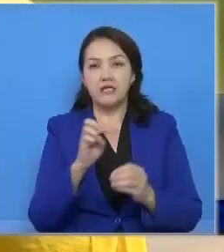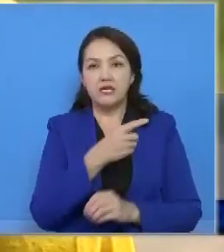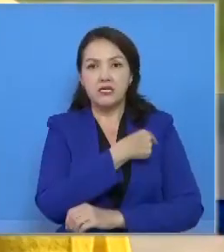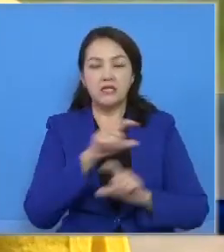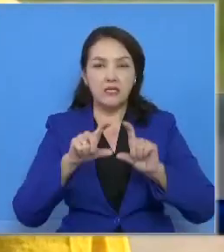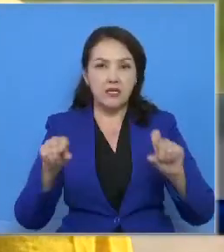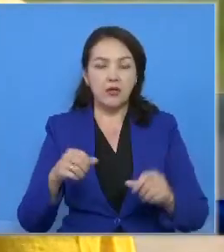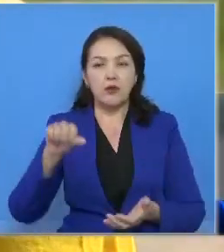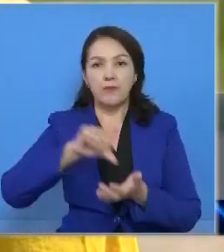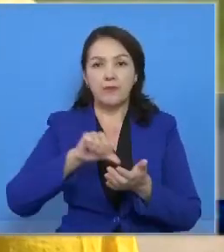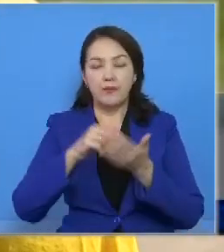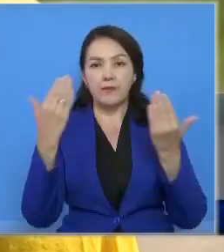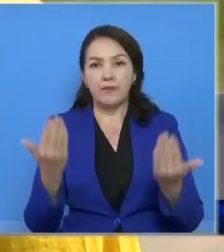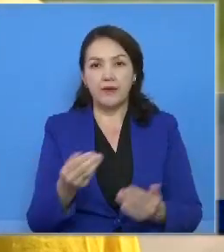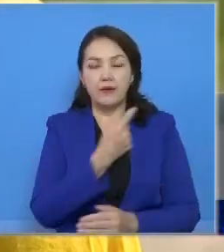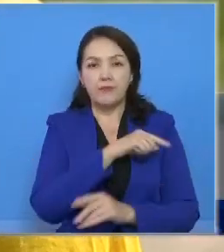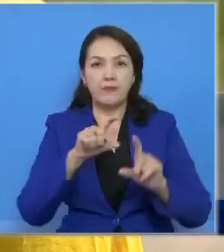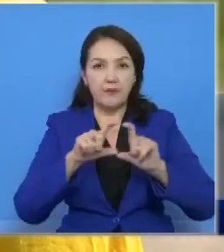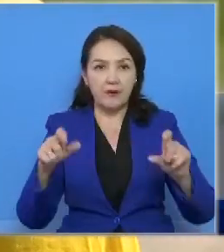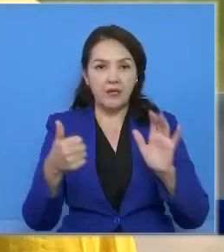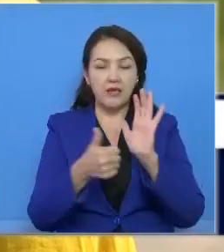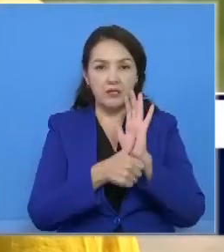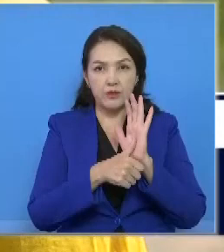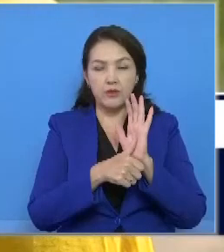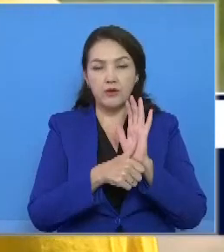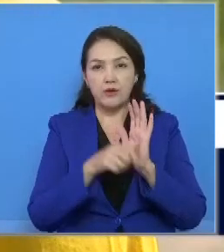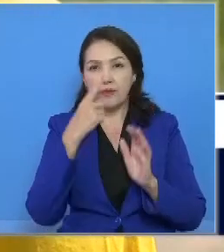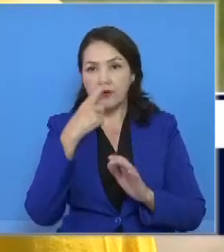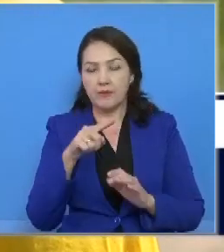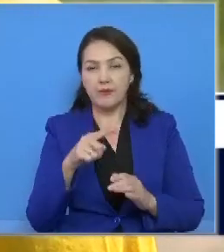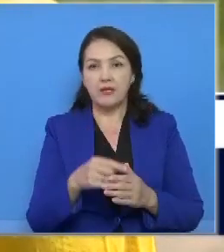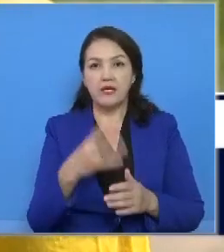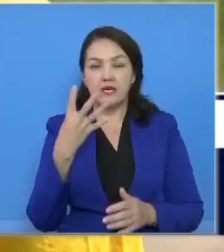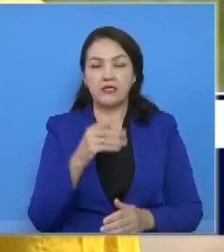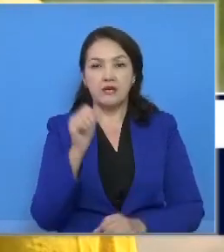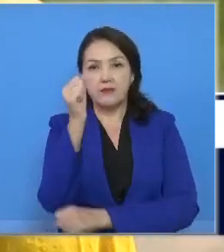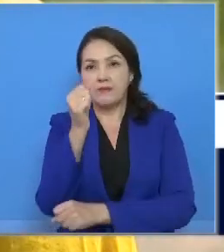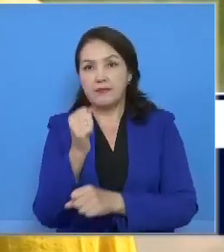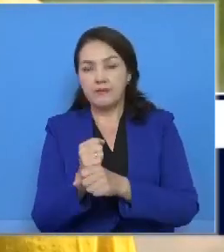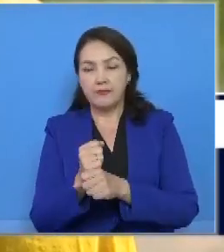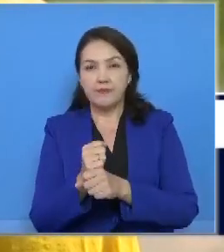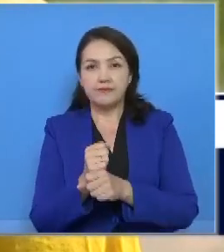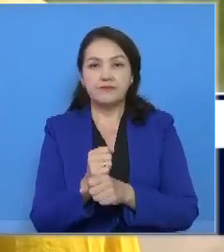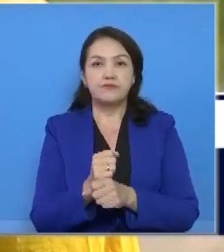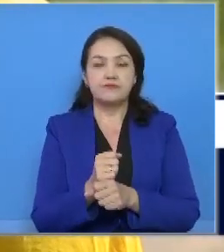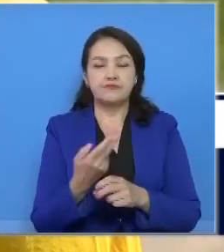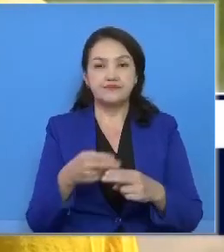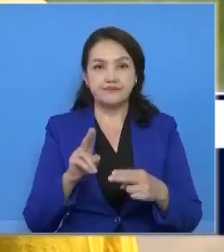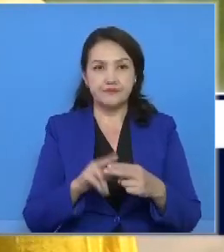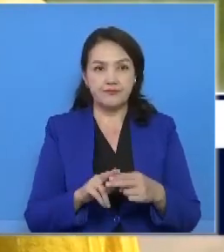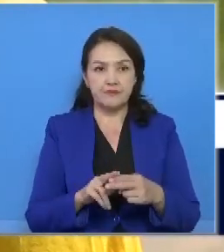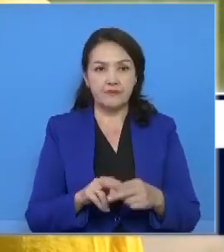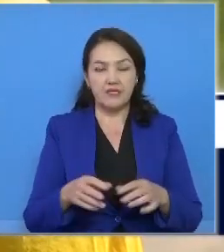сегодня участвует с нашей поликлиники с шестой поликлиникой четверо наши сотрудников это